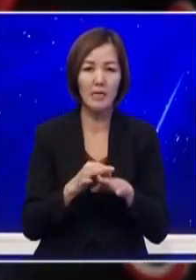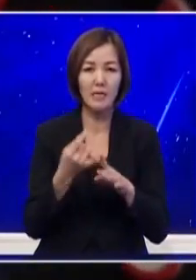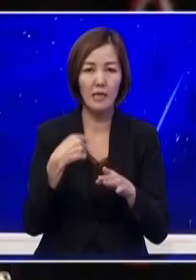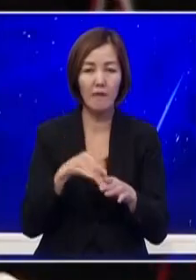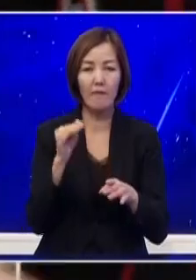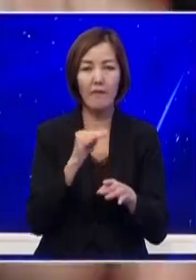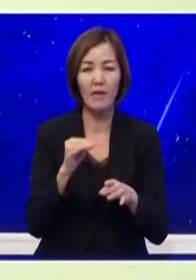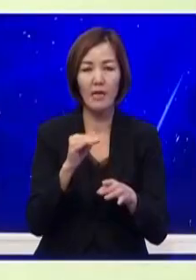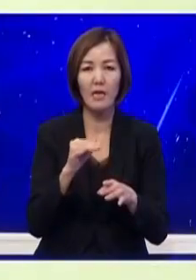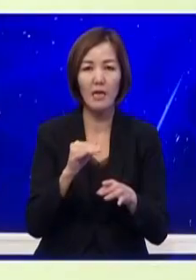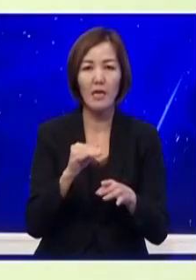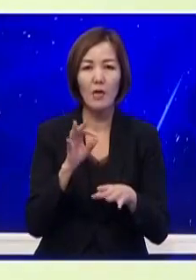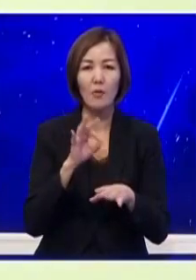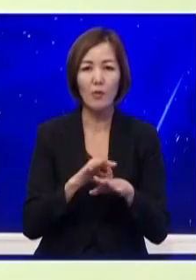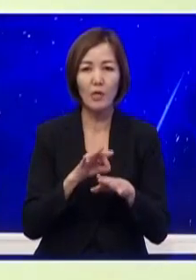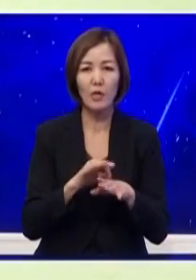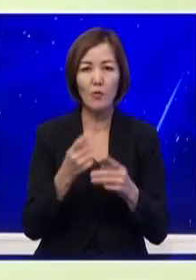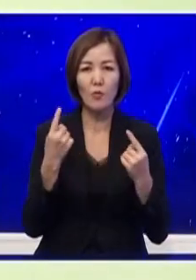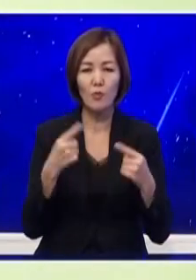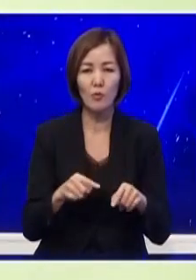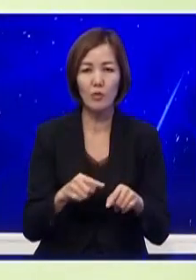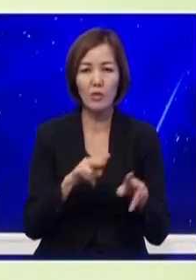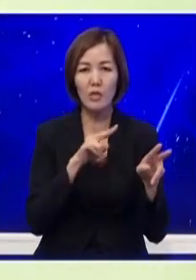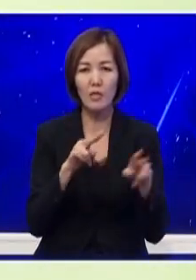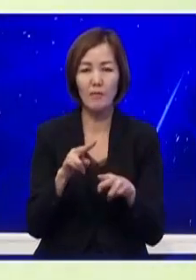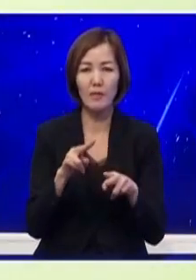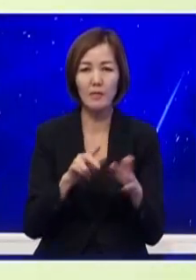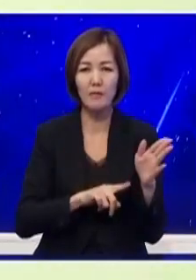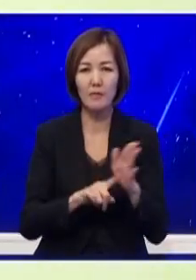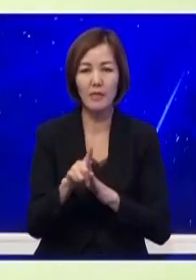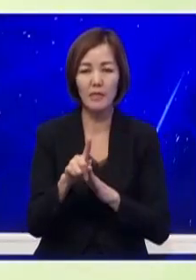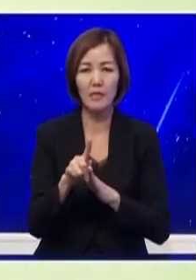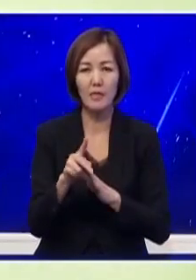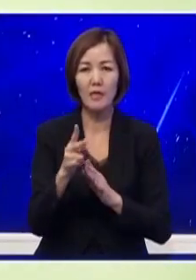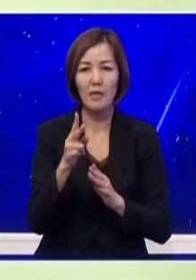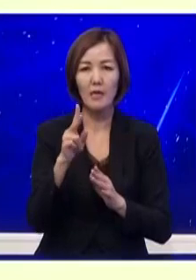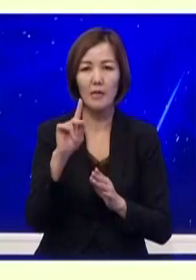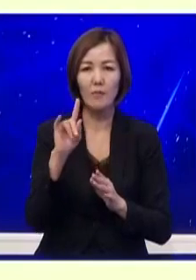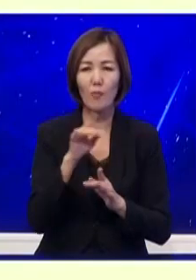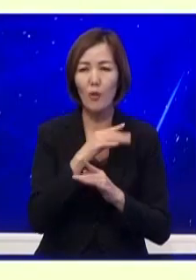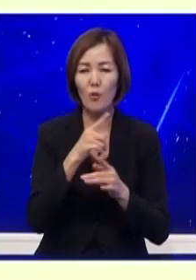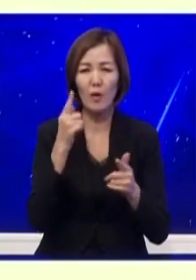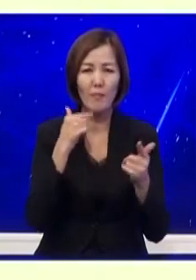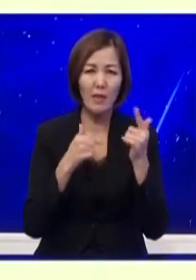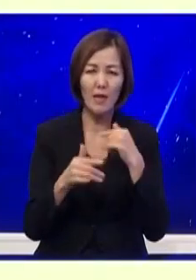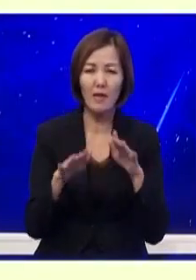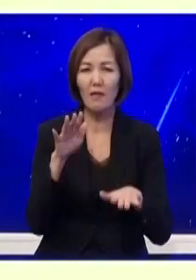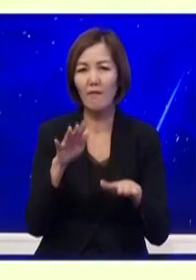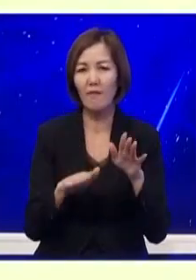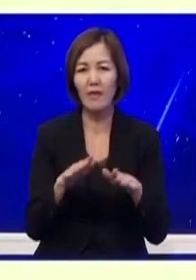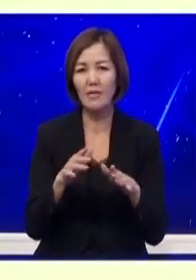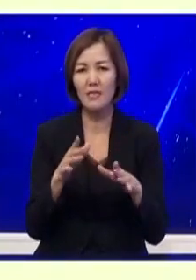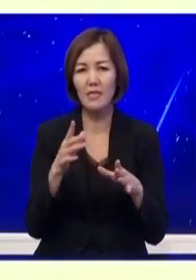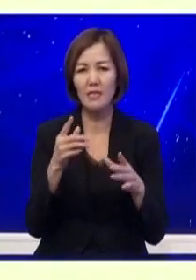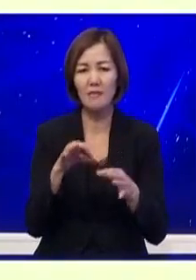этого года. Но симптомы и ухудшение здоровья наблюдались уже с младенческого возраста. Много плакал, не прибавлял в весе и